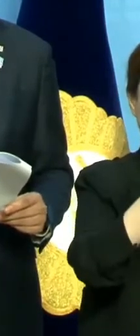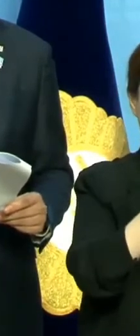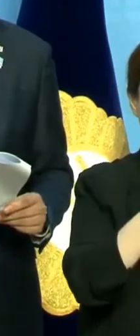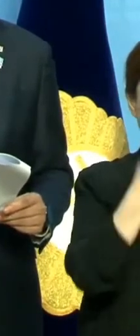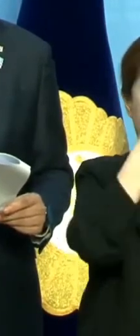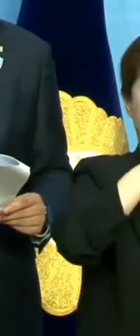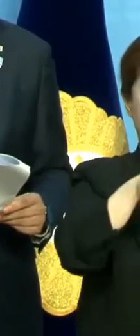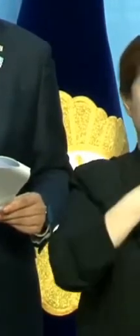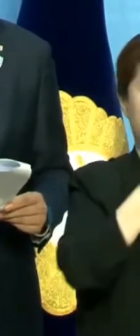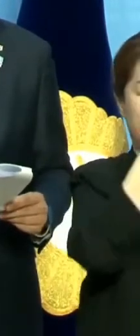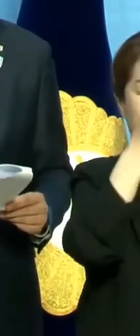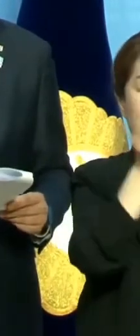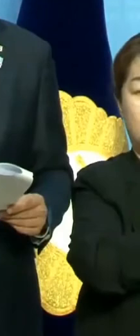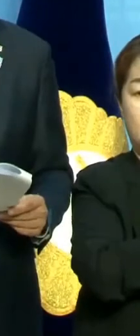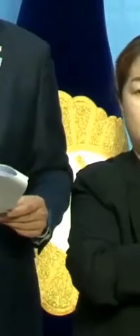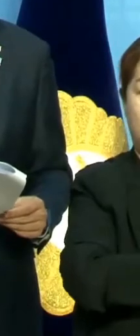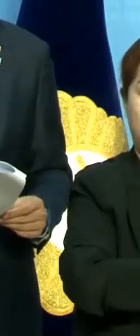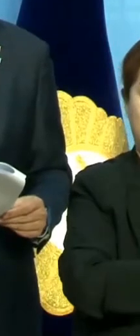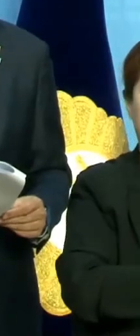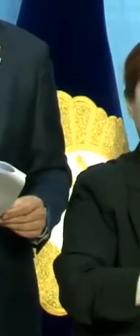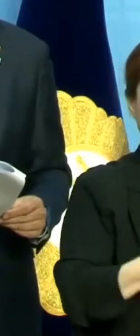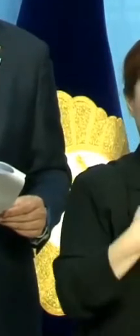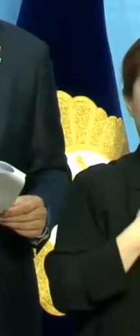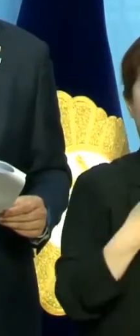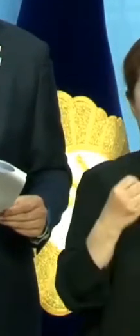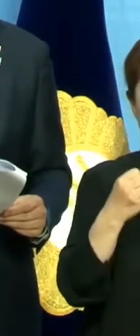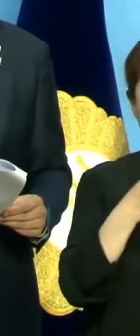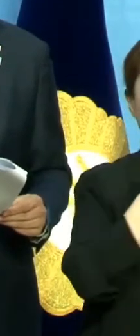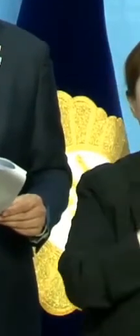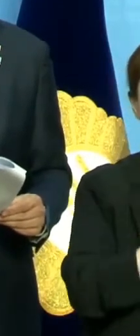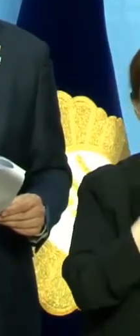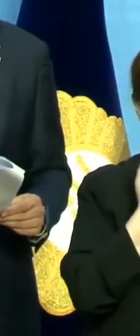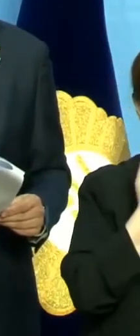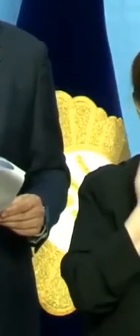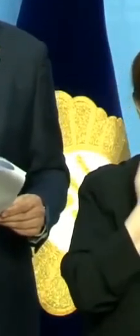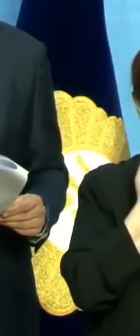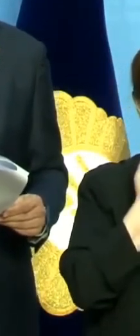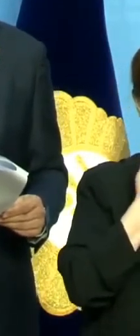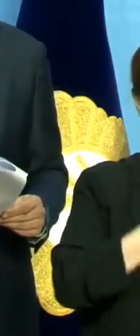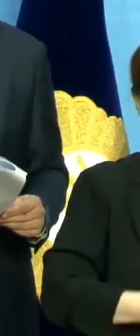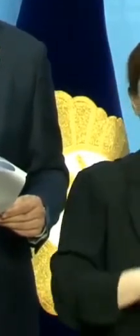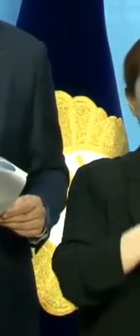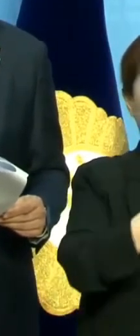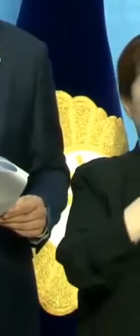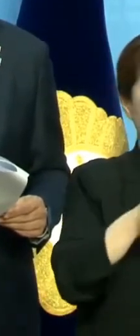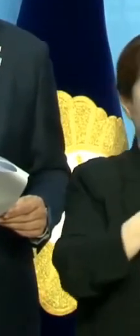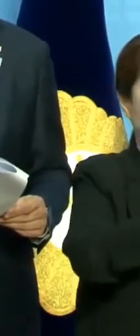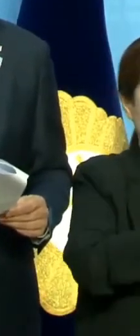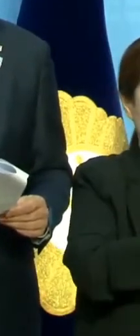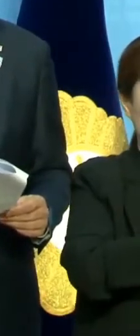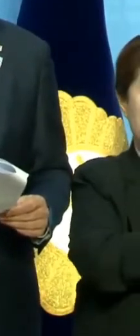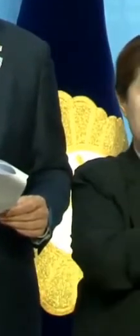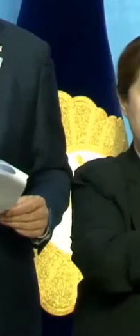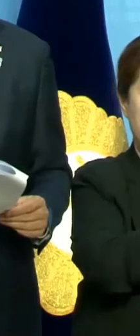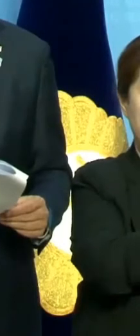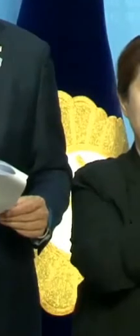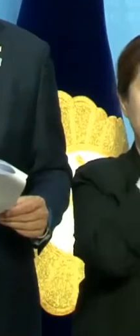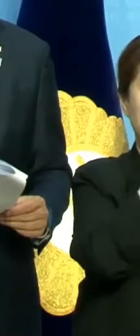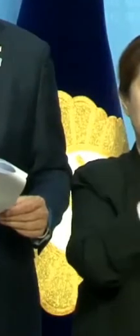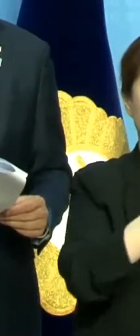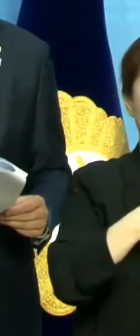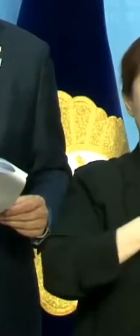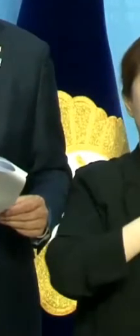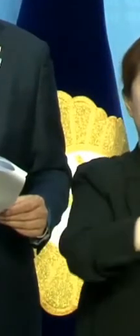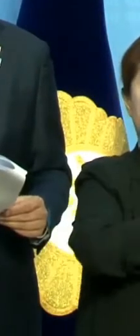나를 투명인간 취급한다, 나랑 제대로 말한 적이 단 한 번도 없다 등의 호소를 하였습니다.